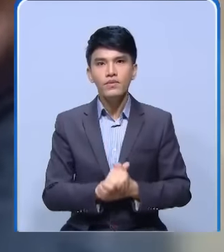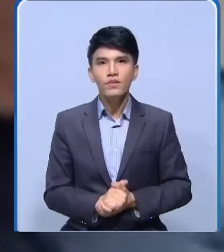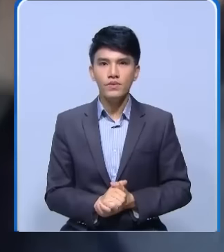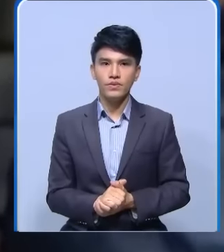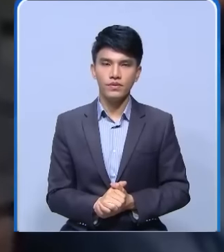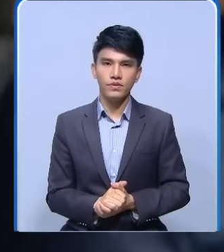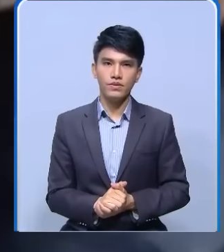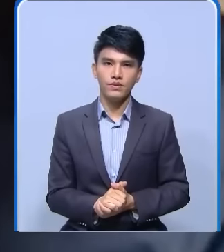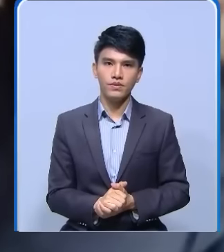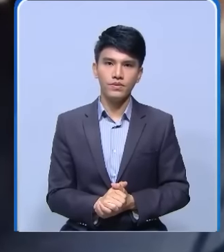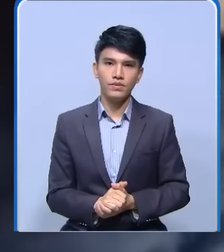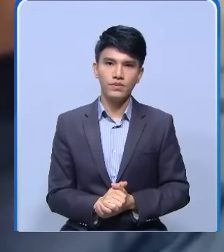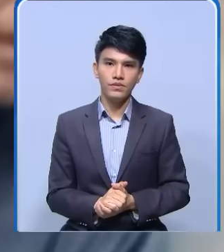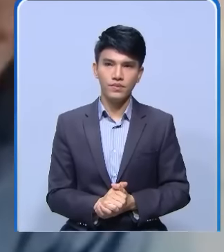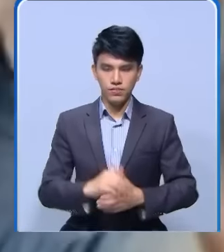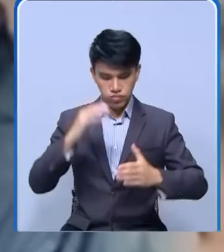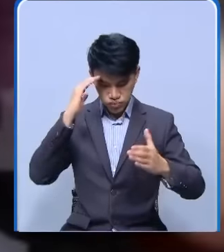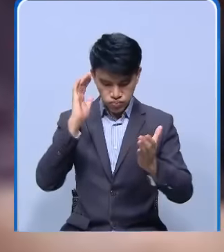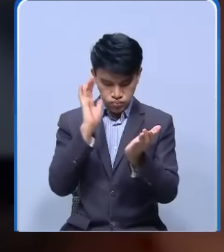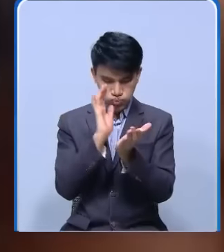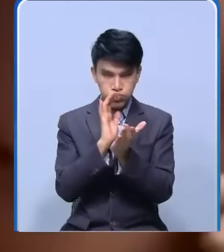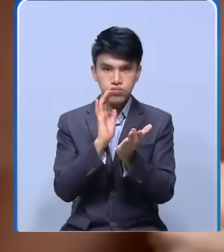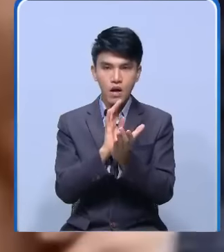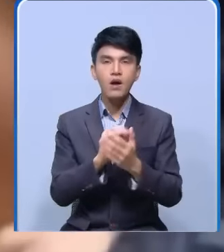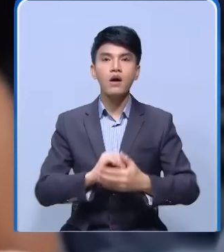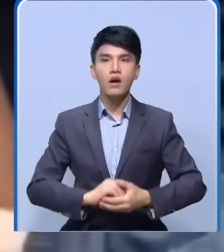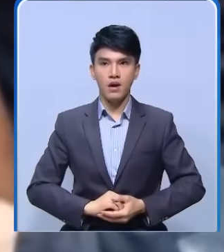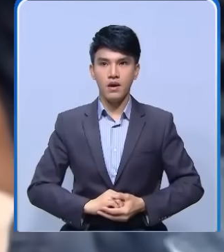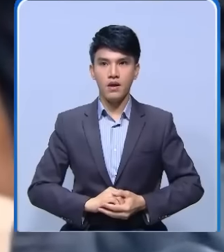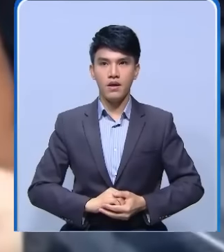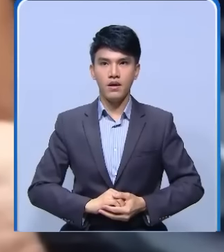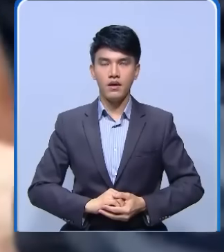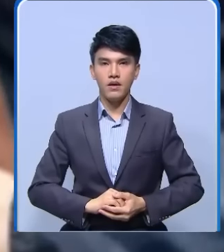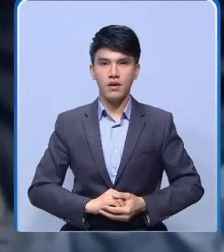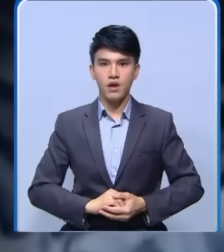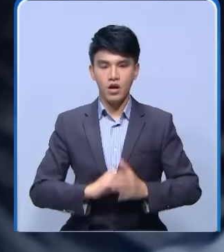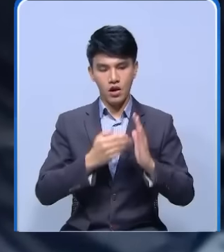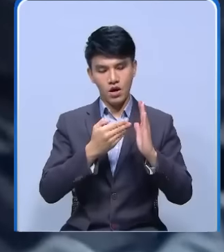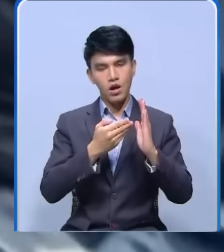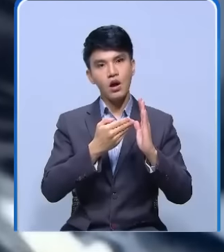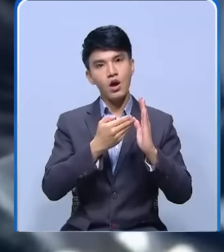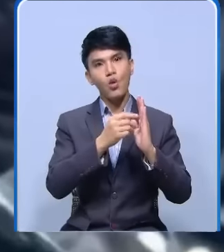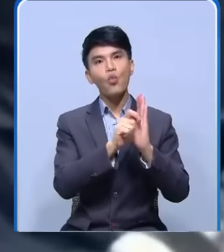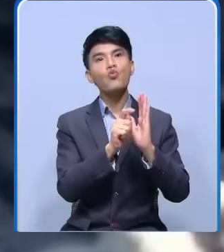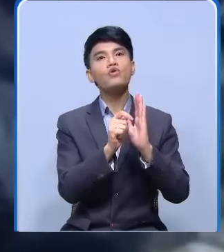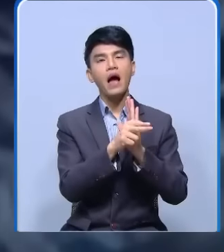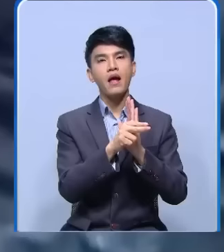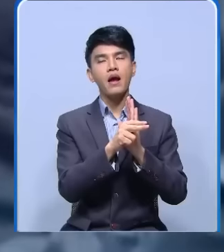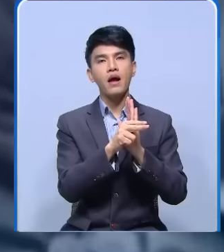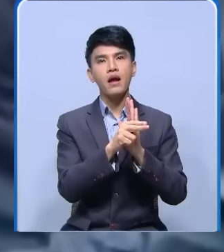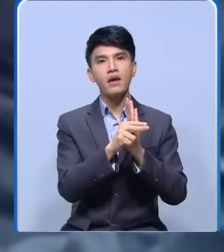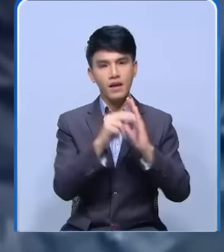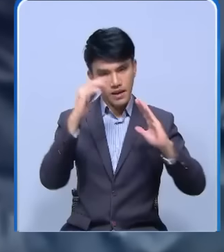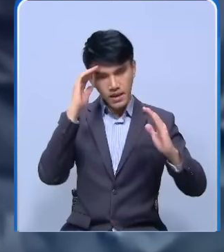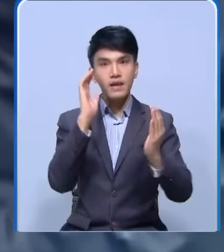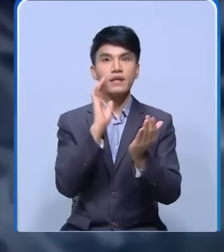มภาพขณะที่ตำรวจชุดสืบสวนตำรวจภูธรจังหวัดที่อุทัยธานีนะคะร่วมกับตำรวจส